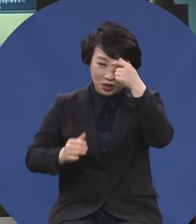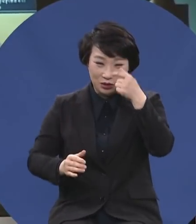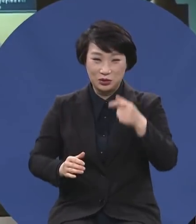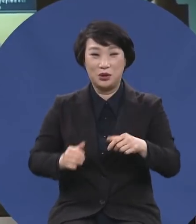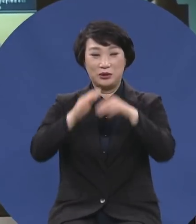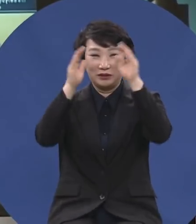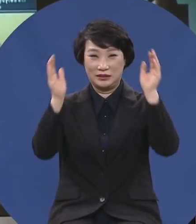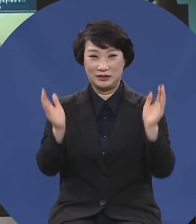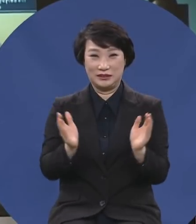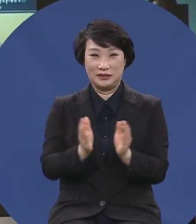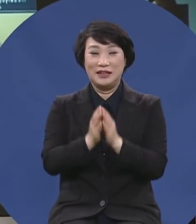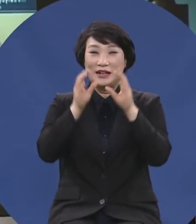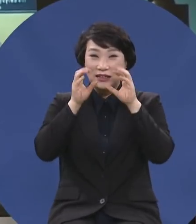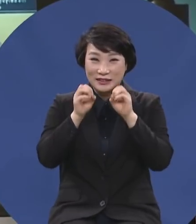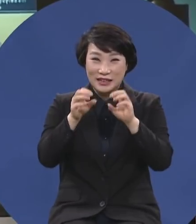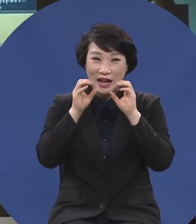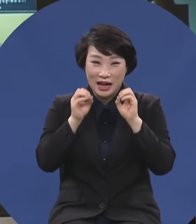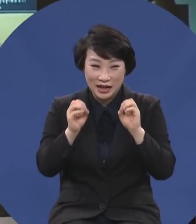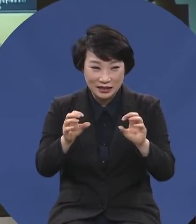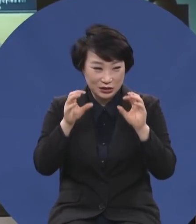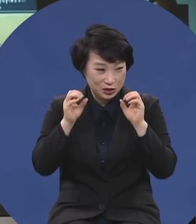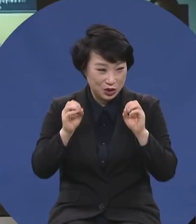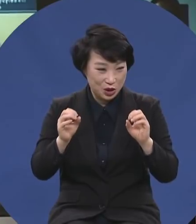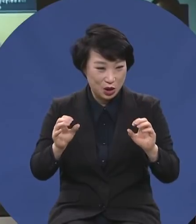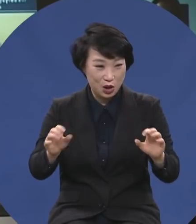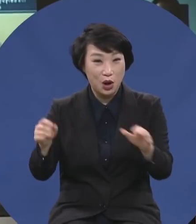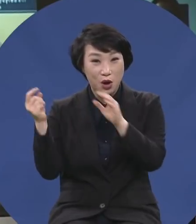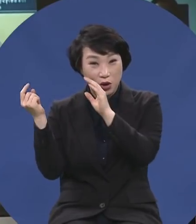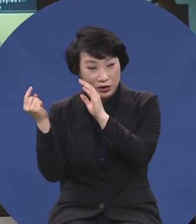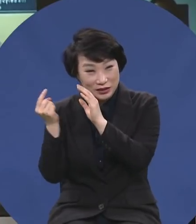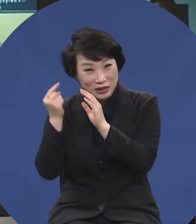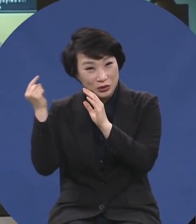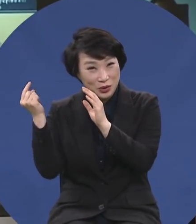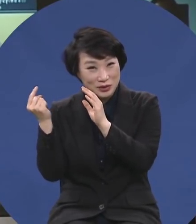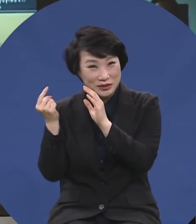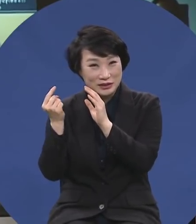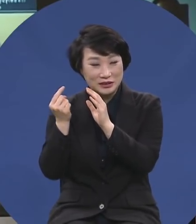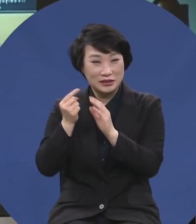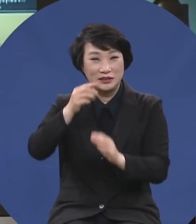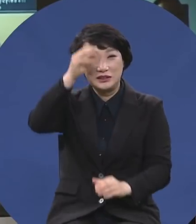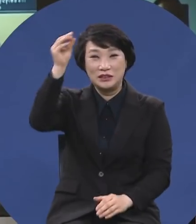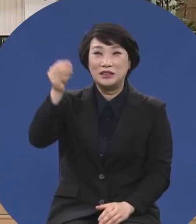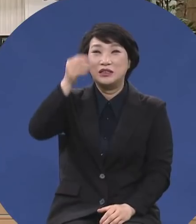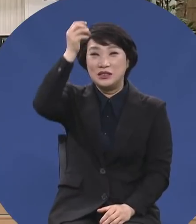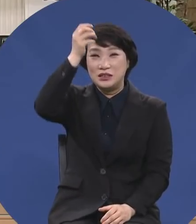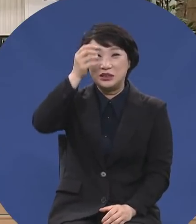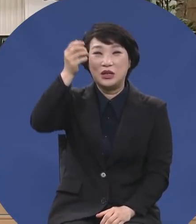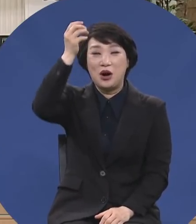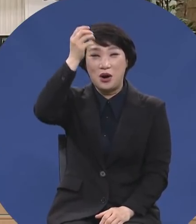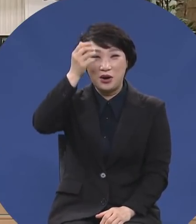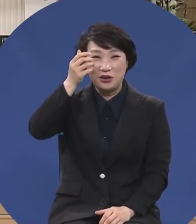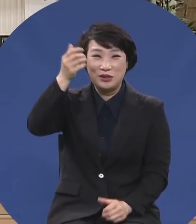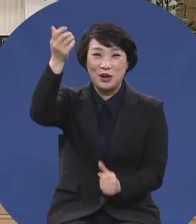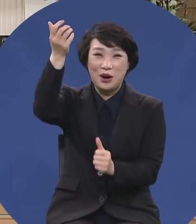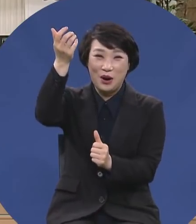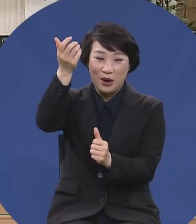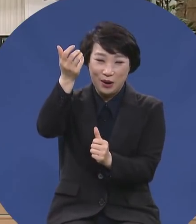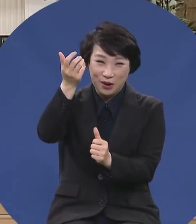주님은 서로를 다 전할 소식을